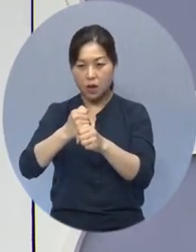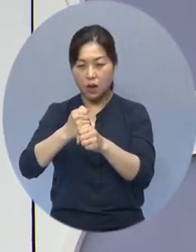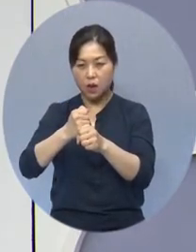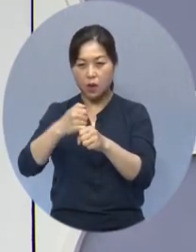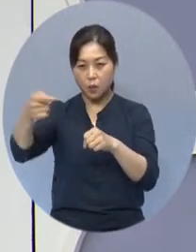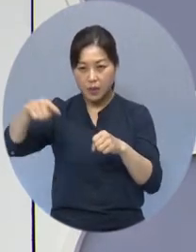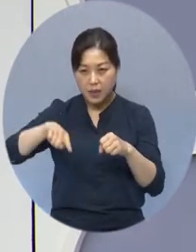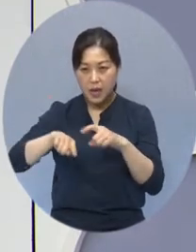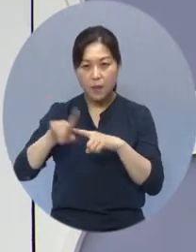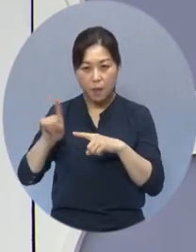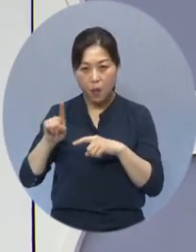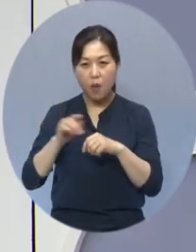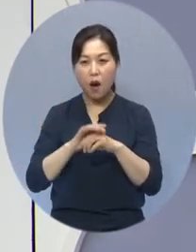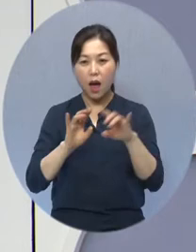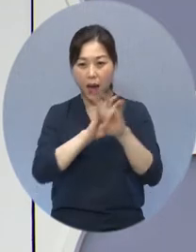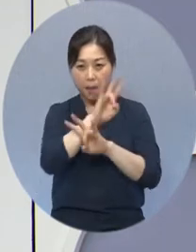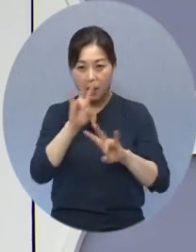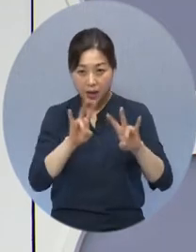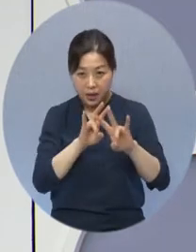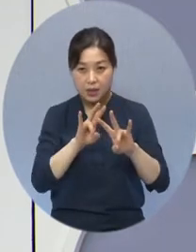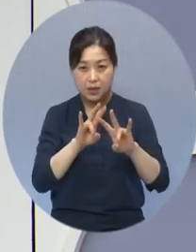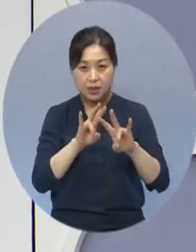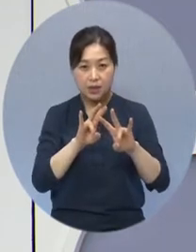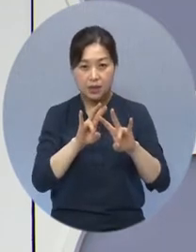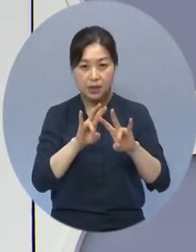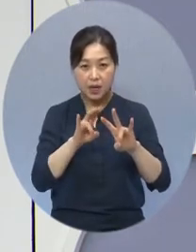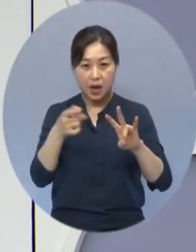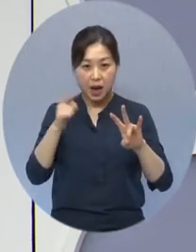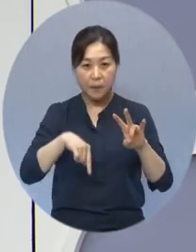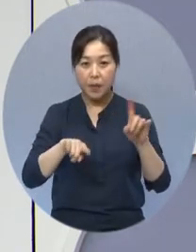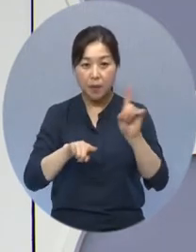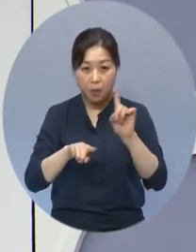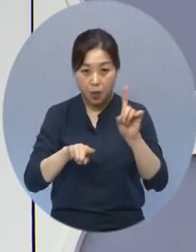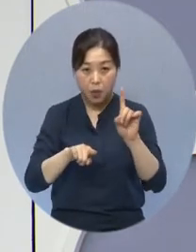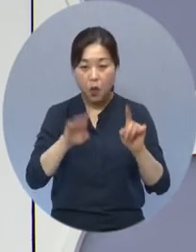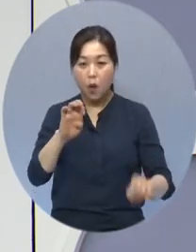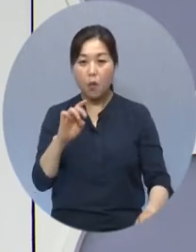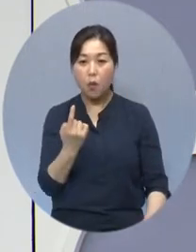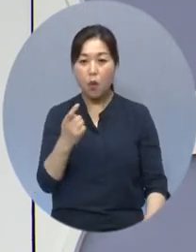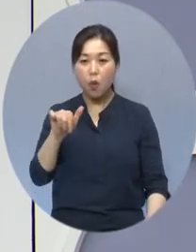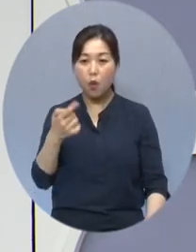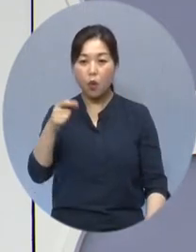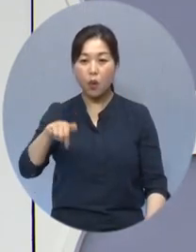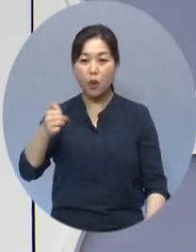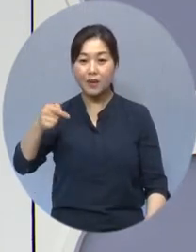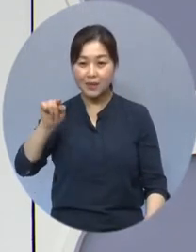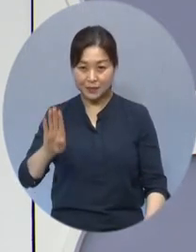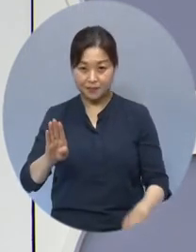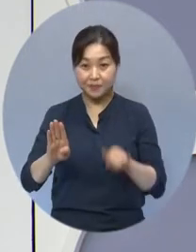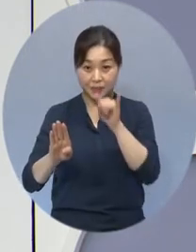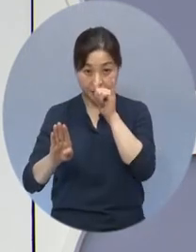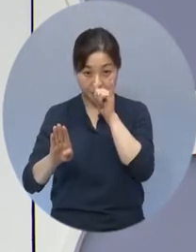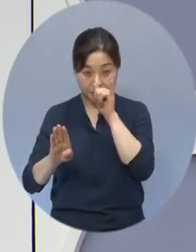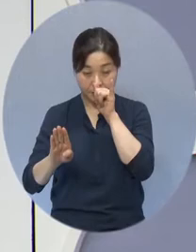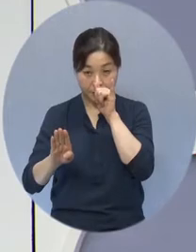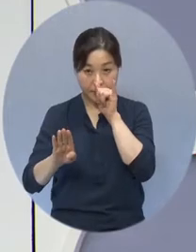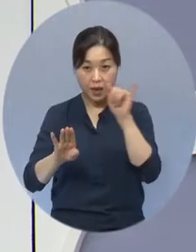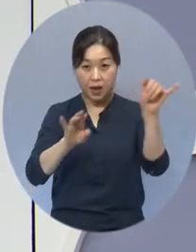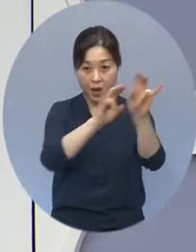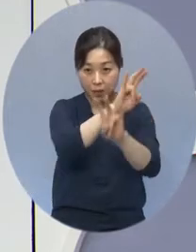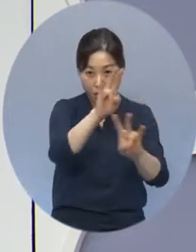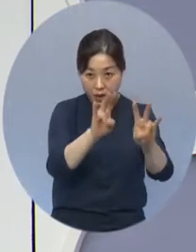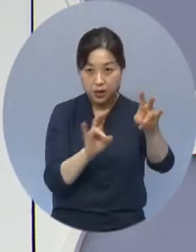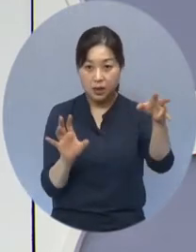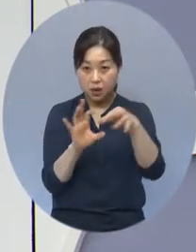보면 에버랜드 앞이 이제 포곡이거든요. 네. 전대리 쪽인데, 그거는 이제 에버랜드와 연결하는